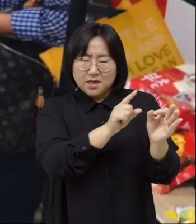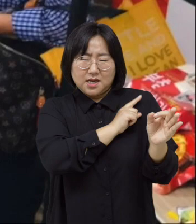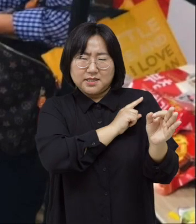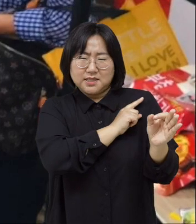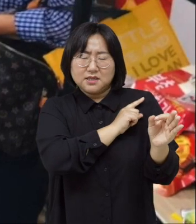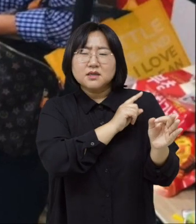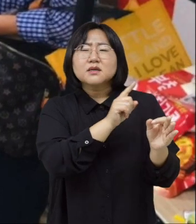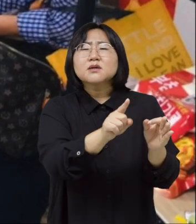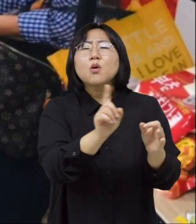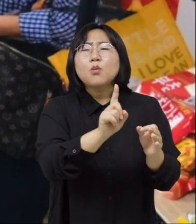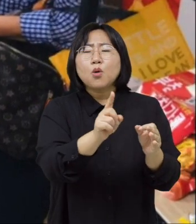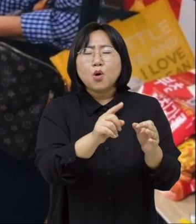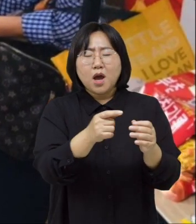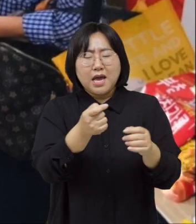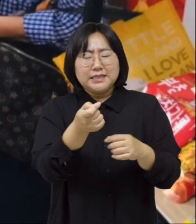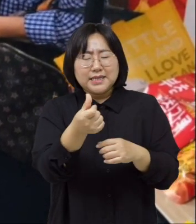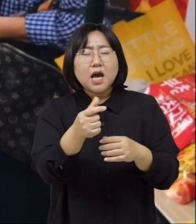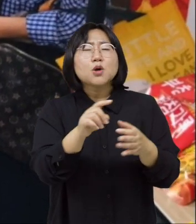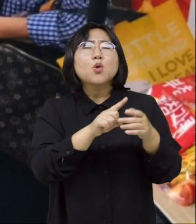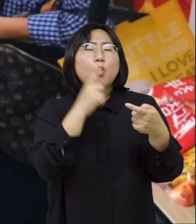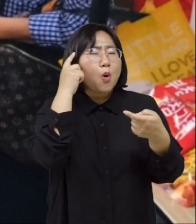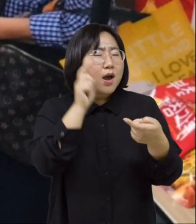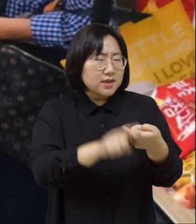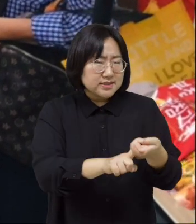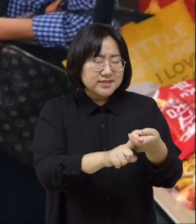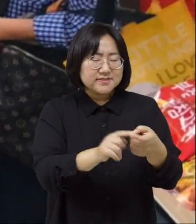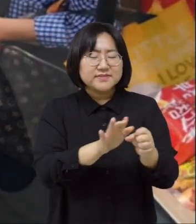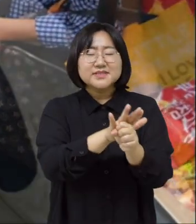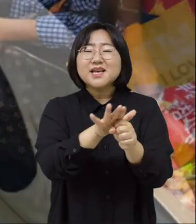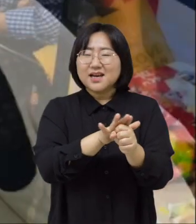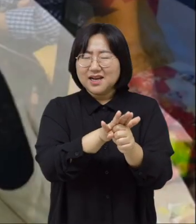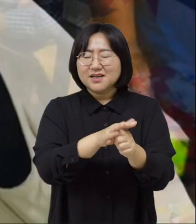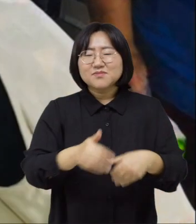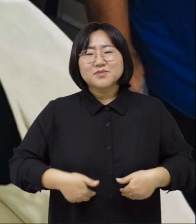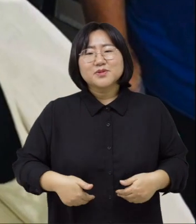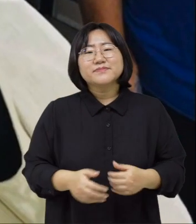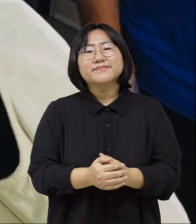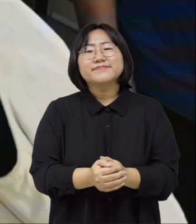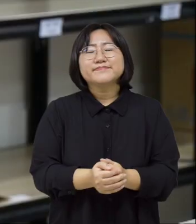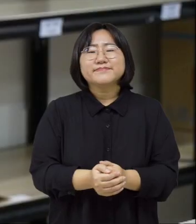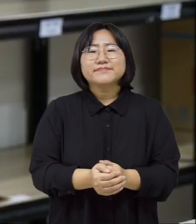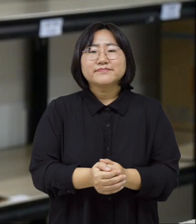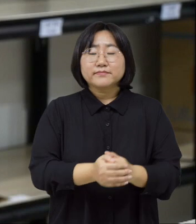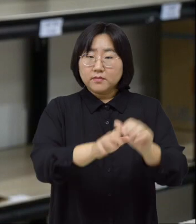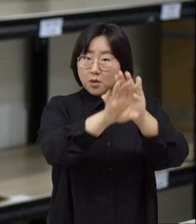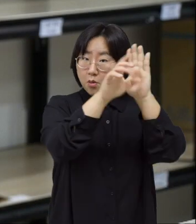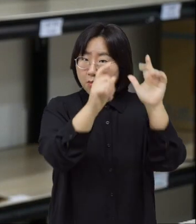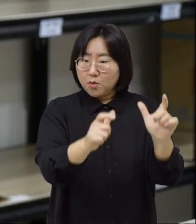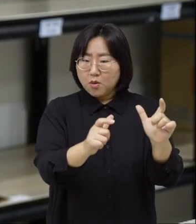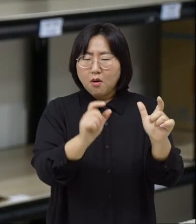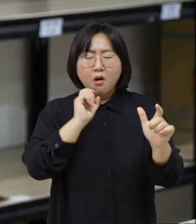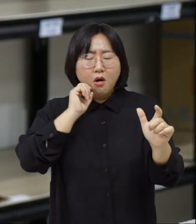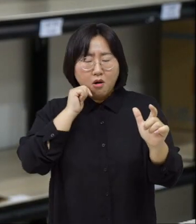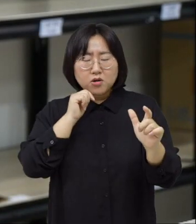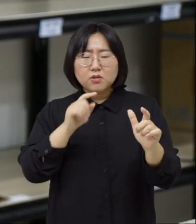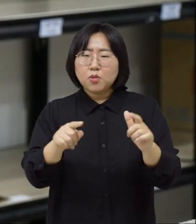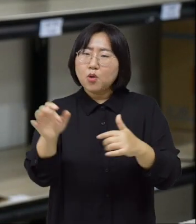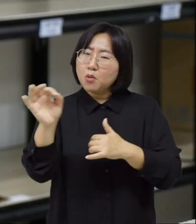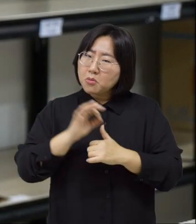자산은 주위의 작은 관심과 사랑의 손길입니다. 표선면의 취약계층,